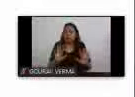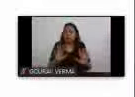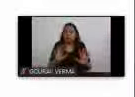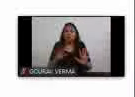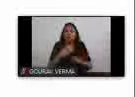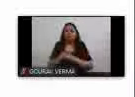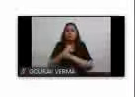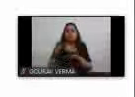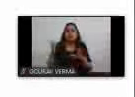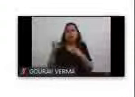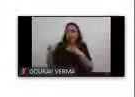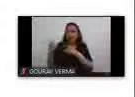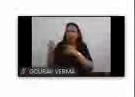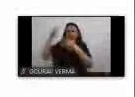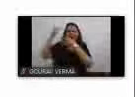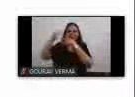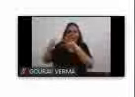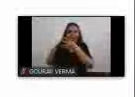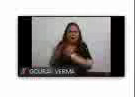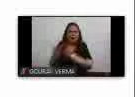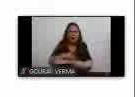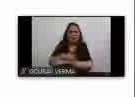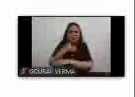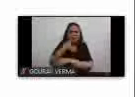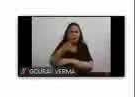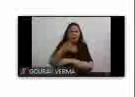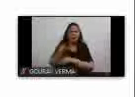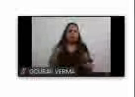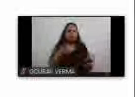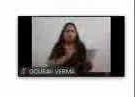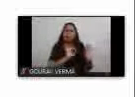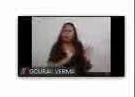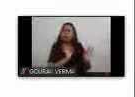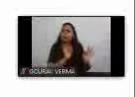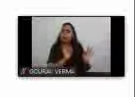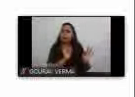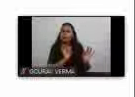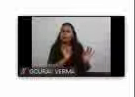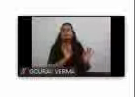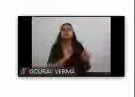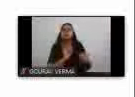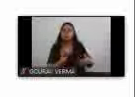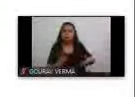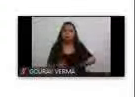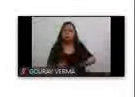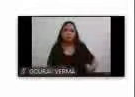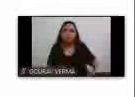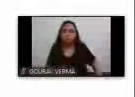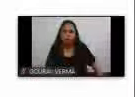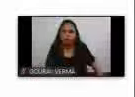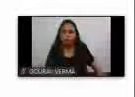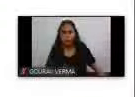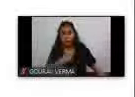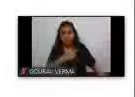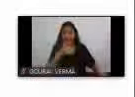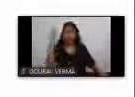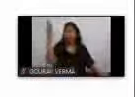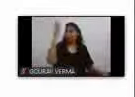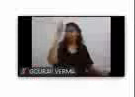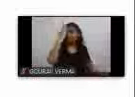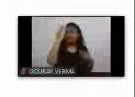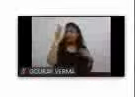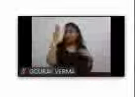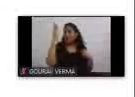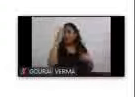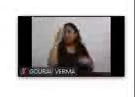at the face or bright object held close to the face by 6 weeks. Then there is certain problem. Wait for another